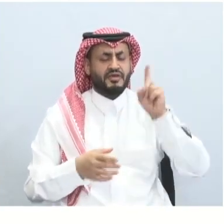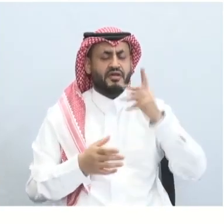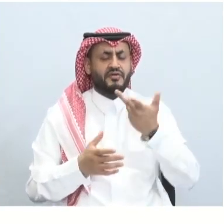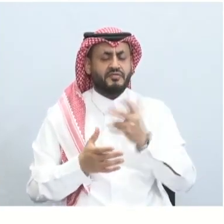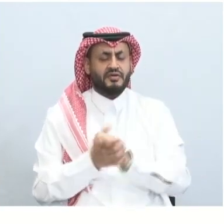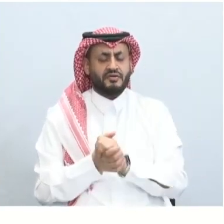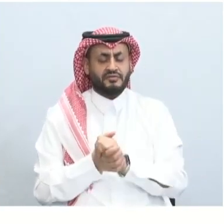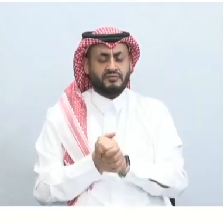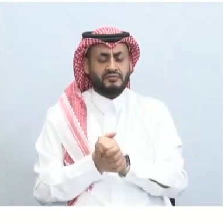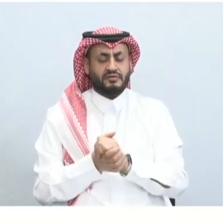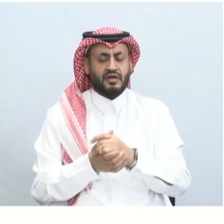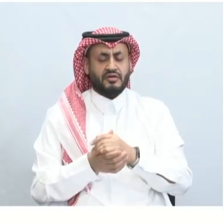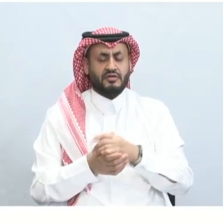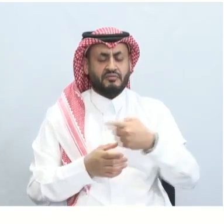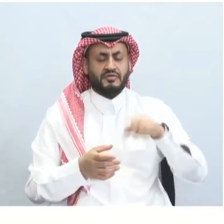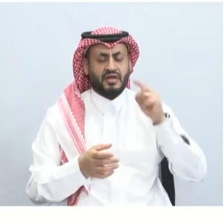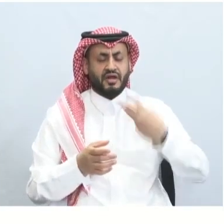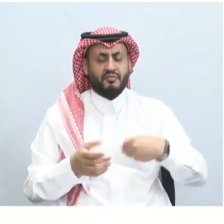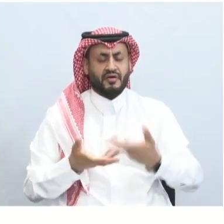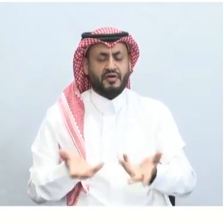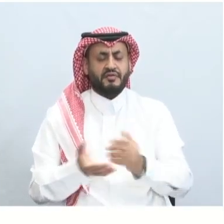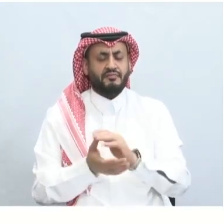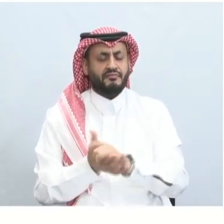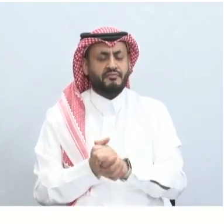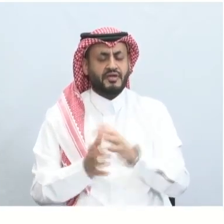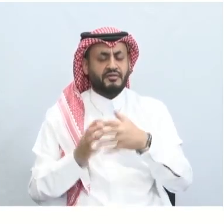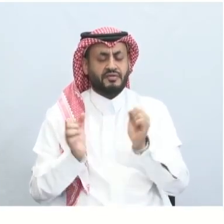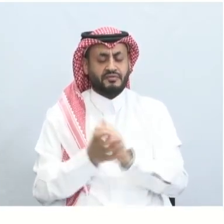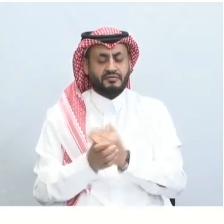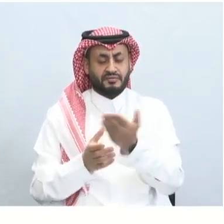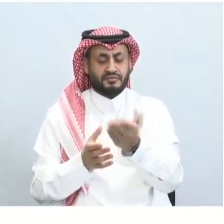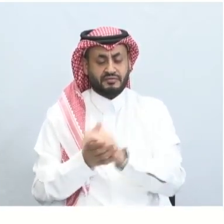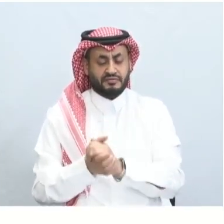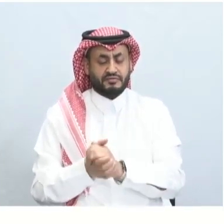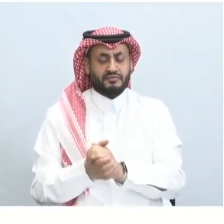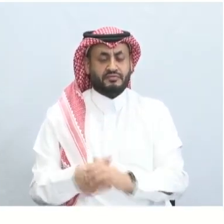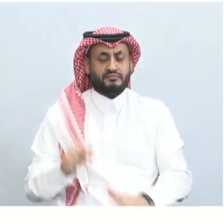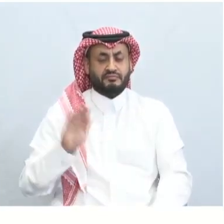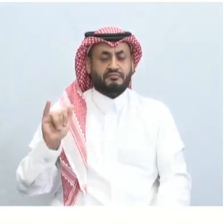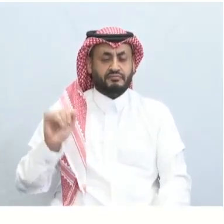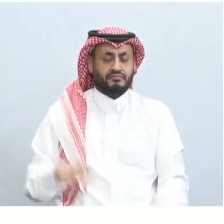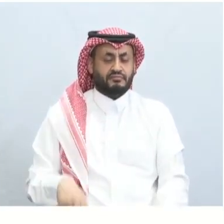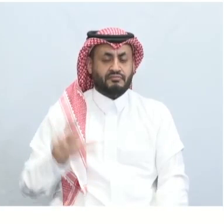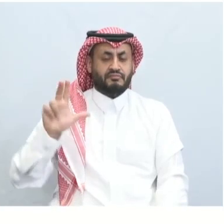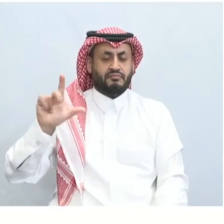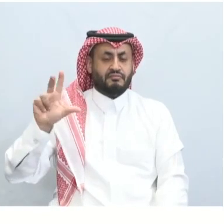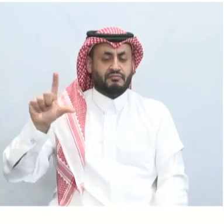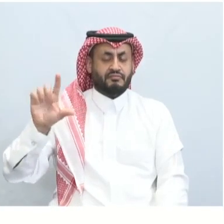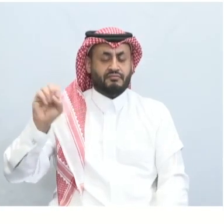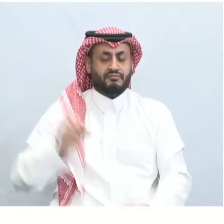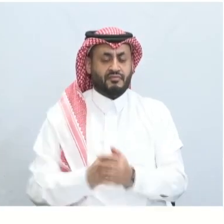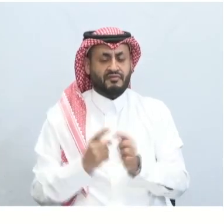الرحيم ما معنى بسم الله الرحمن الرحيم بسم بسم الله اي ابدا